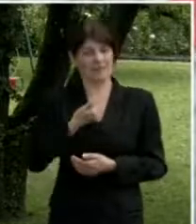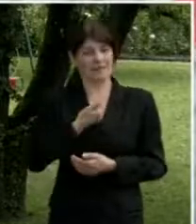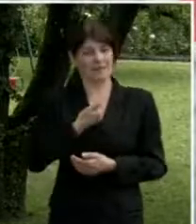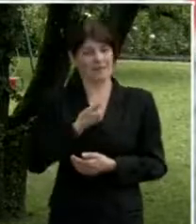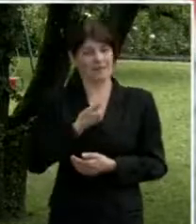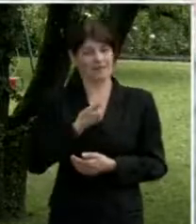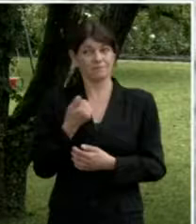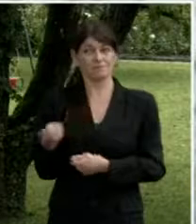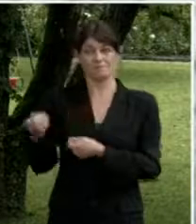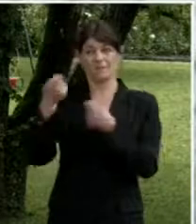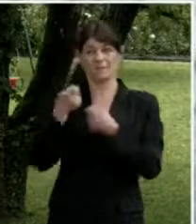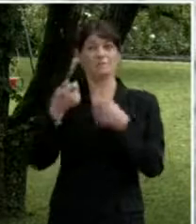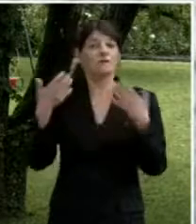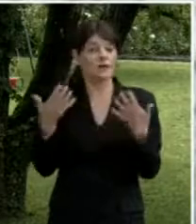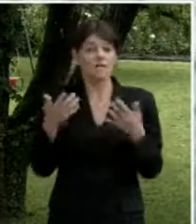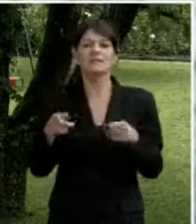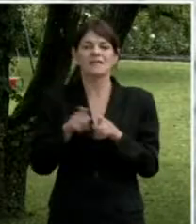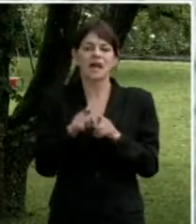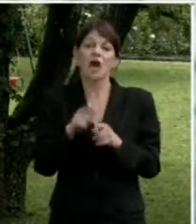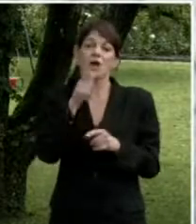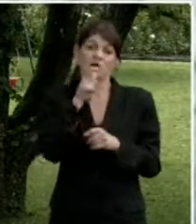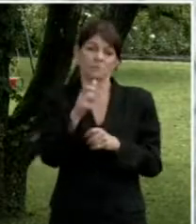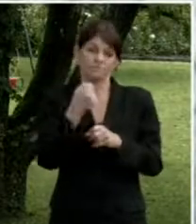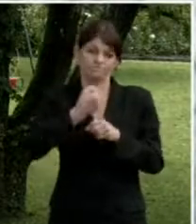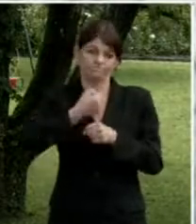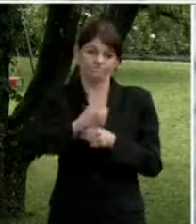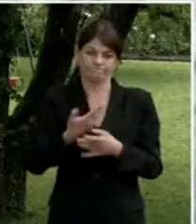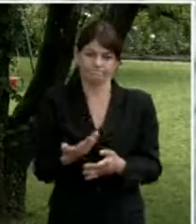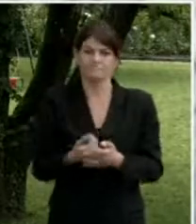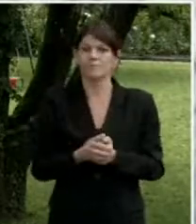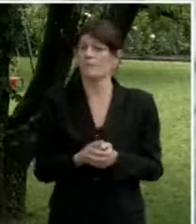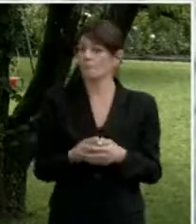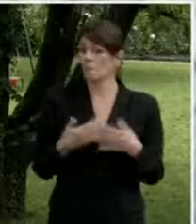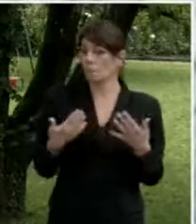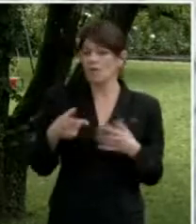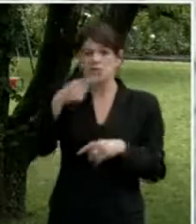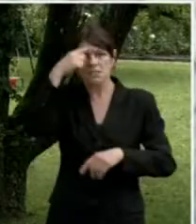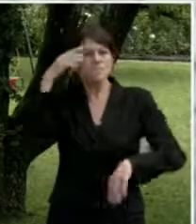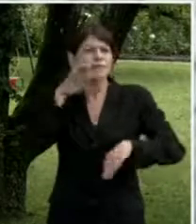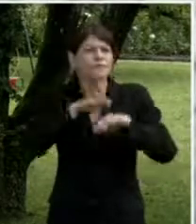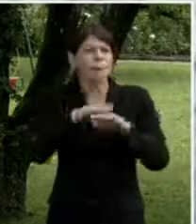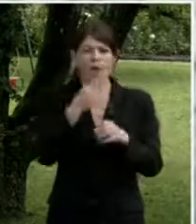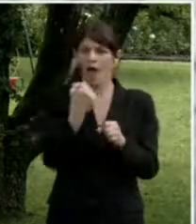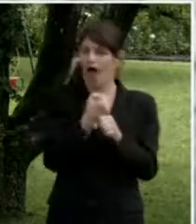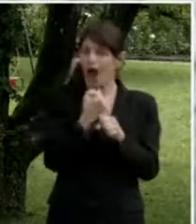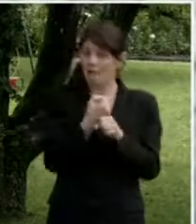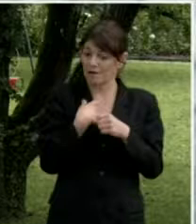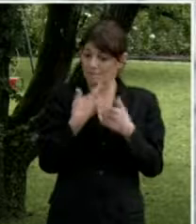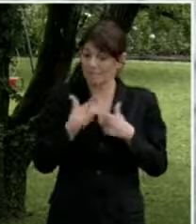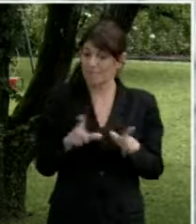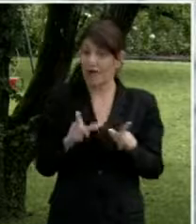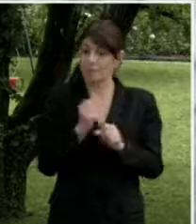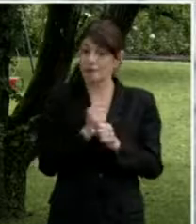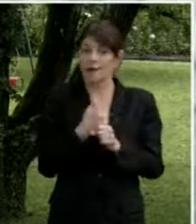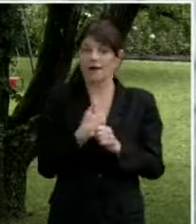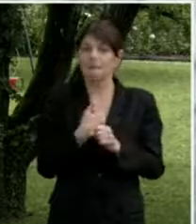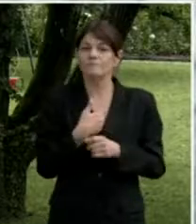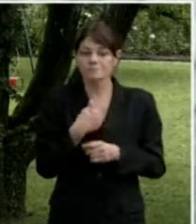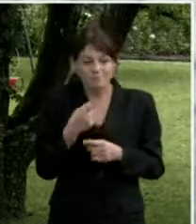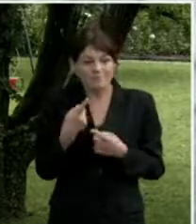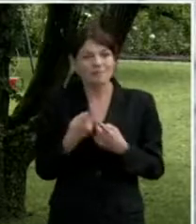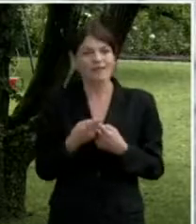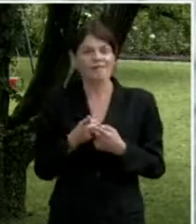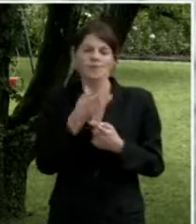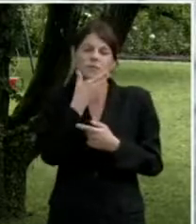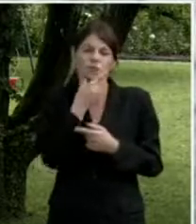Identitätsstiftend ist für viele auch die Berufstätigkeit. Einer sinnvollen Arbeit nachgehen zu dürfen, ist ein